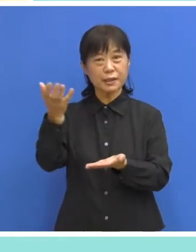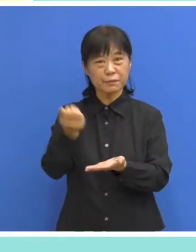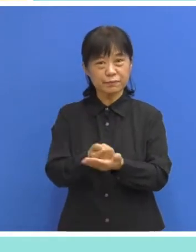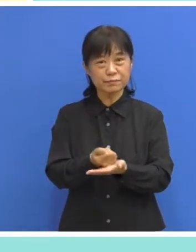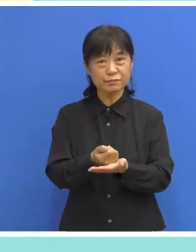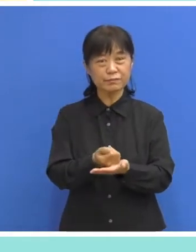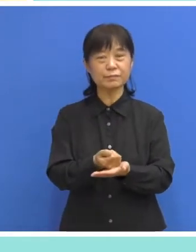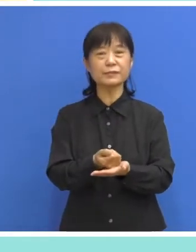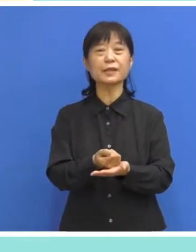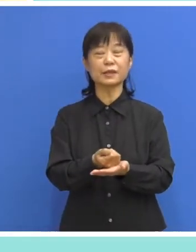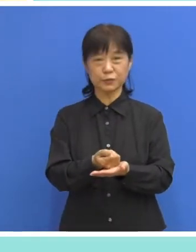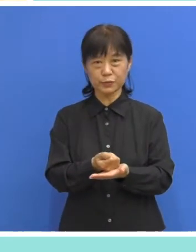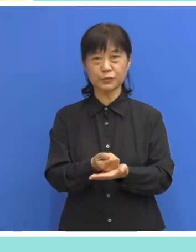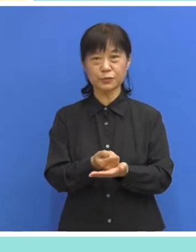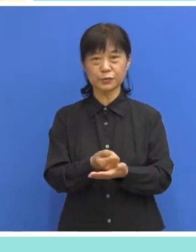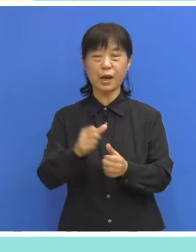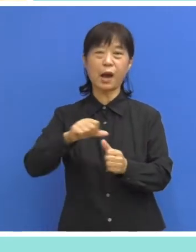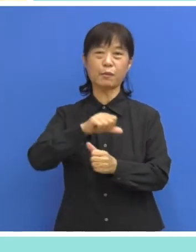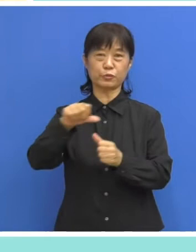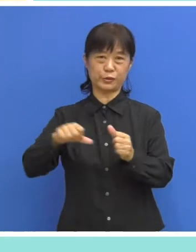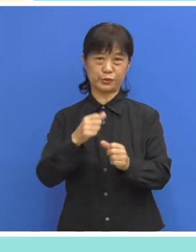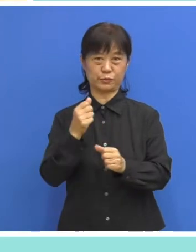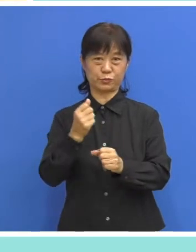のサービスを開始いたしました。